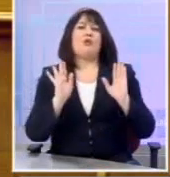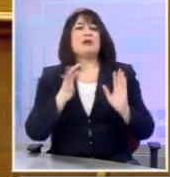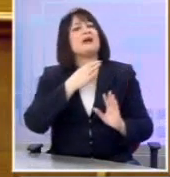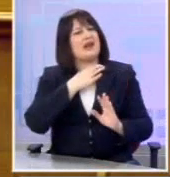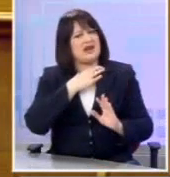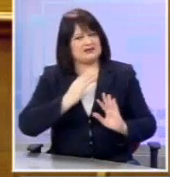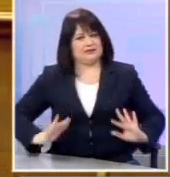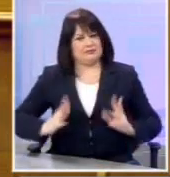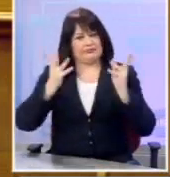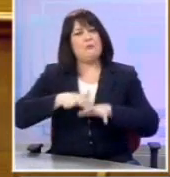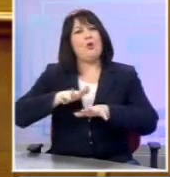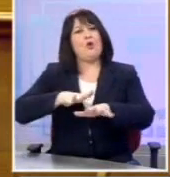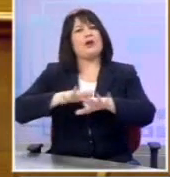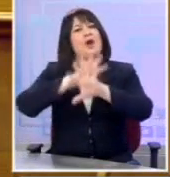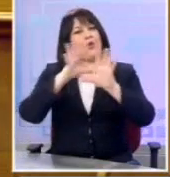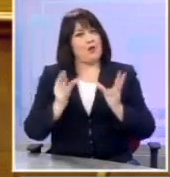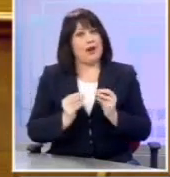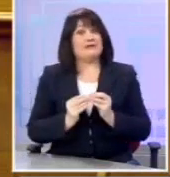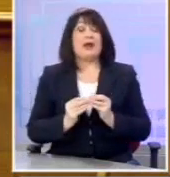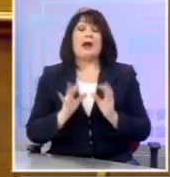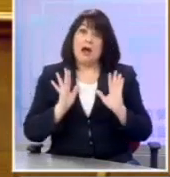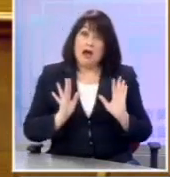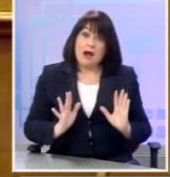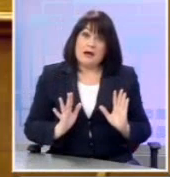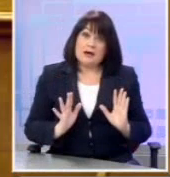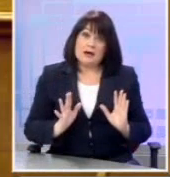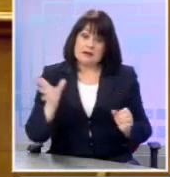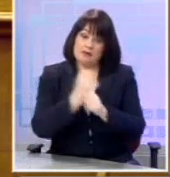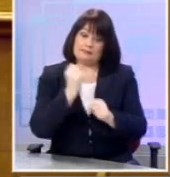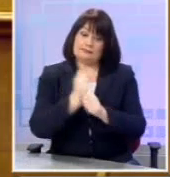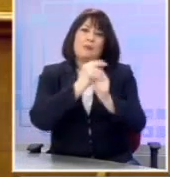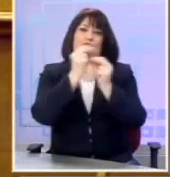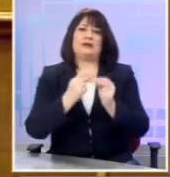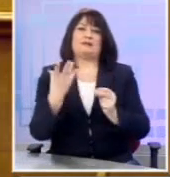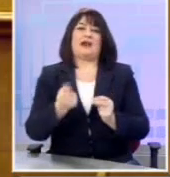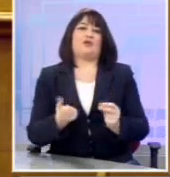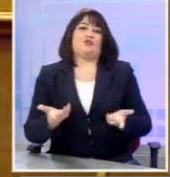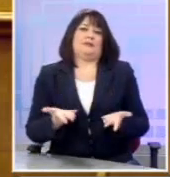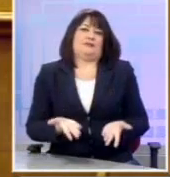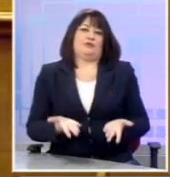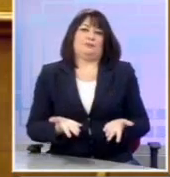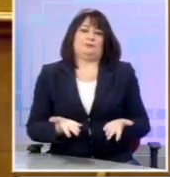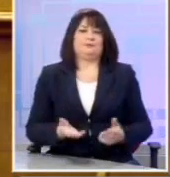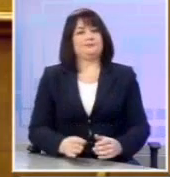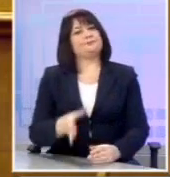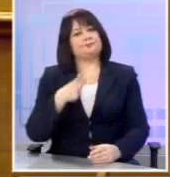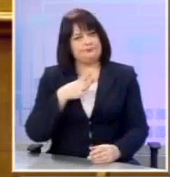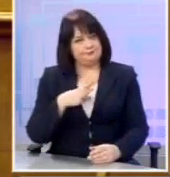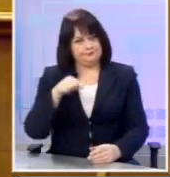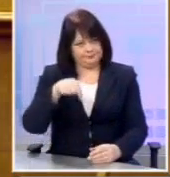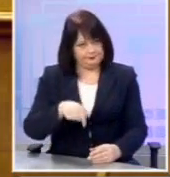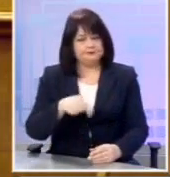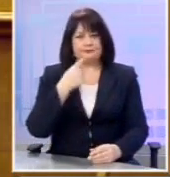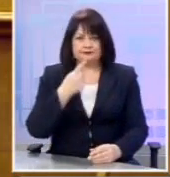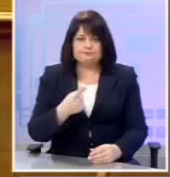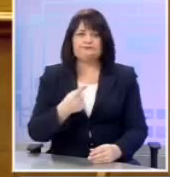χρήσιμοι, αρκεί οι αγώνες αυτοί να έχουν και κατακτήσεις, να έχουν αποτέλεσμα. Και θέλω σε αυτό το σημείο